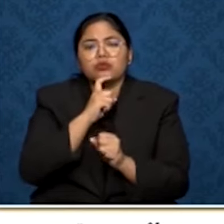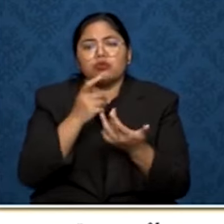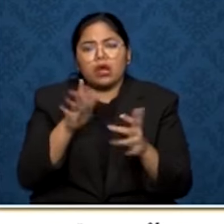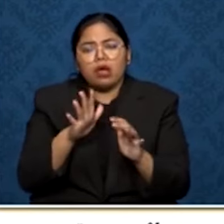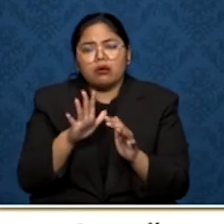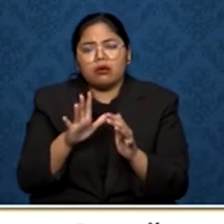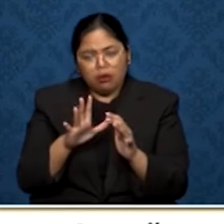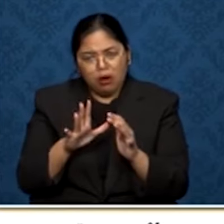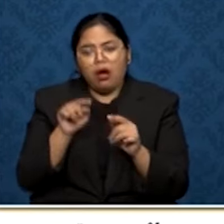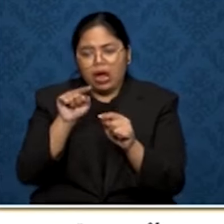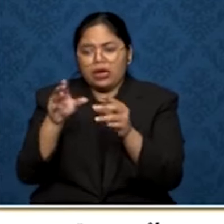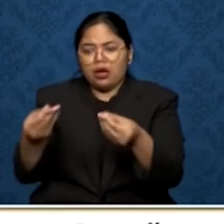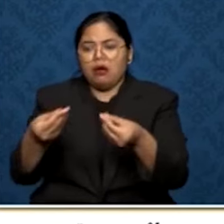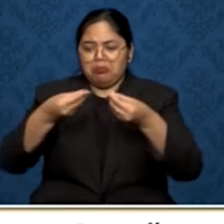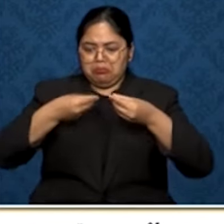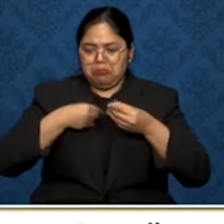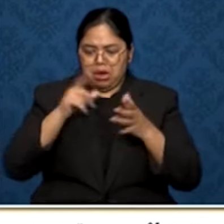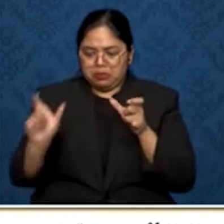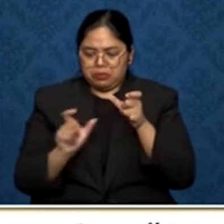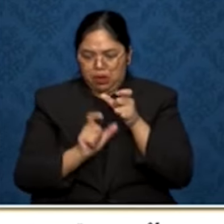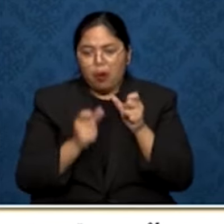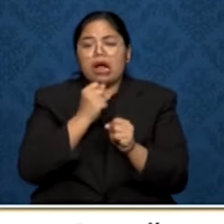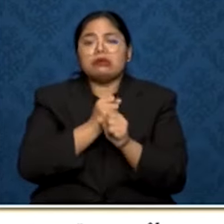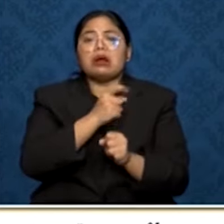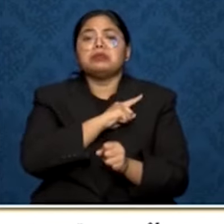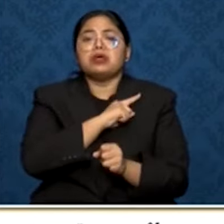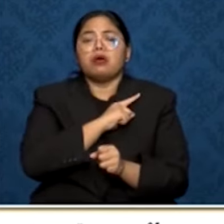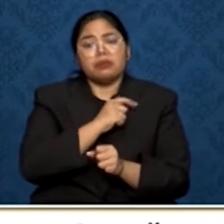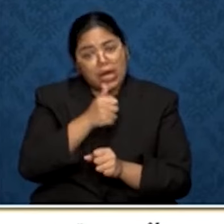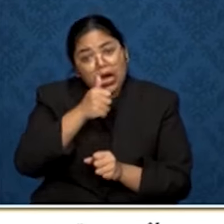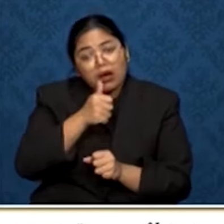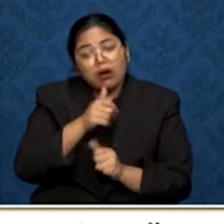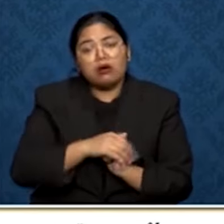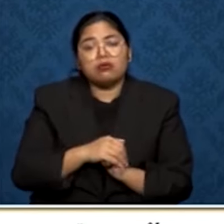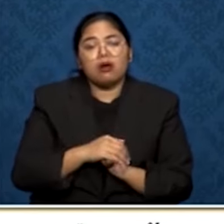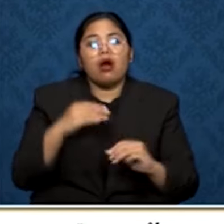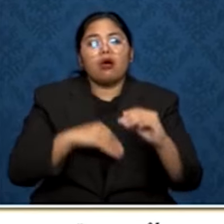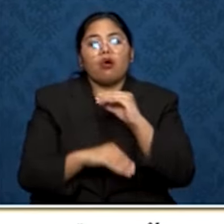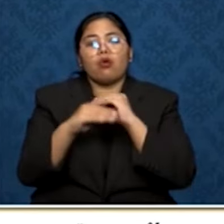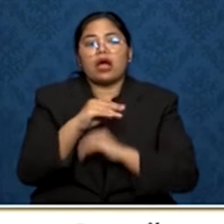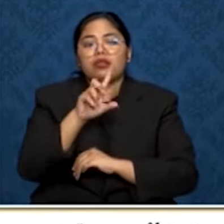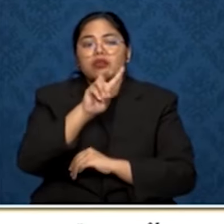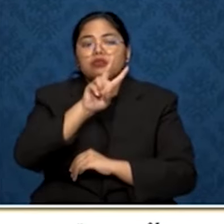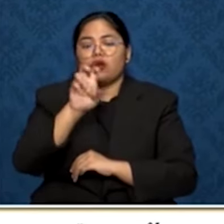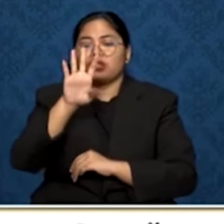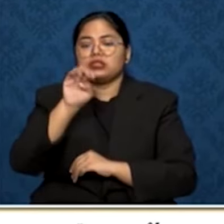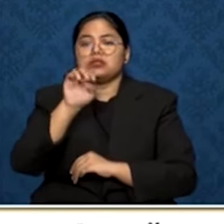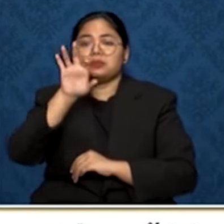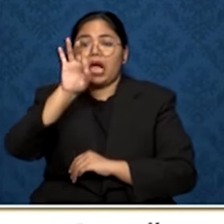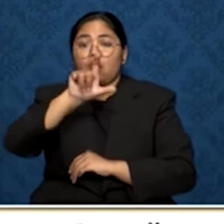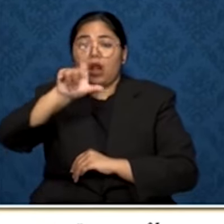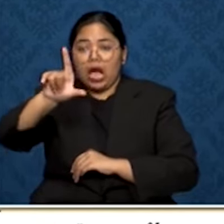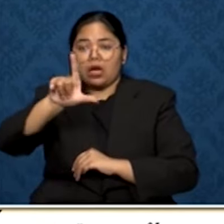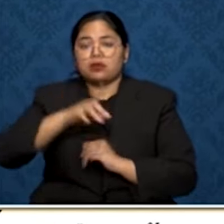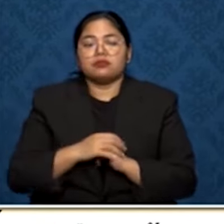ได้เหอ อธิษอรครั โฆกัส สอสานตากประเทศ 249 ล้านค Riversซึกันนี้ครับ